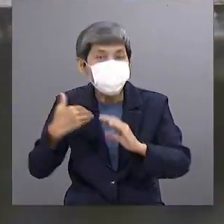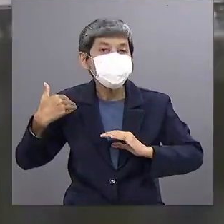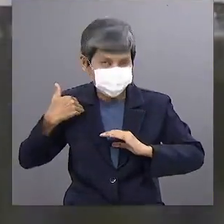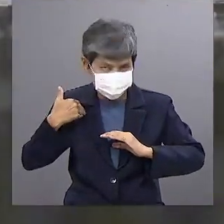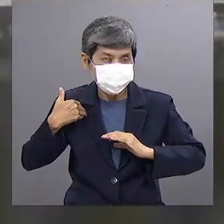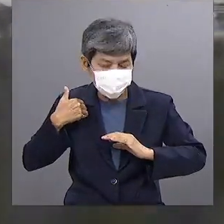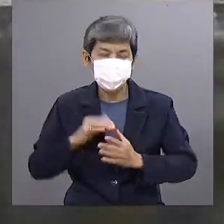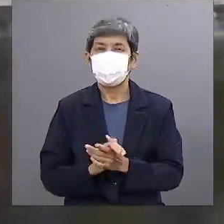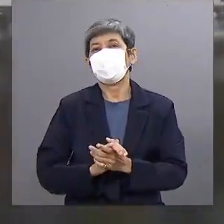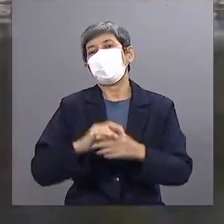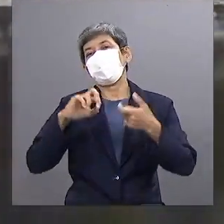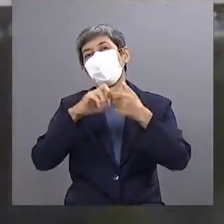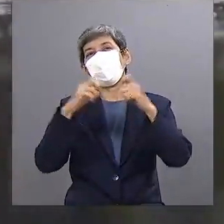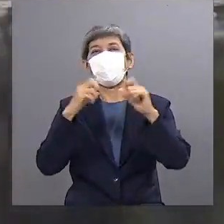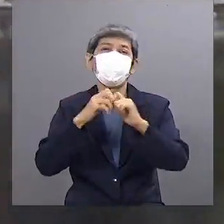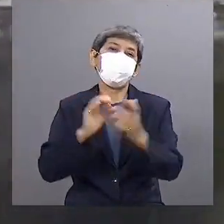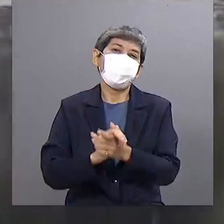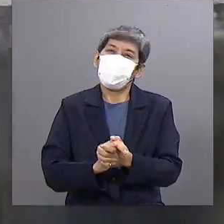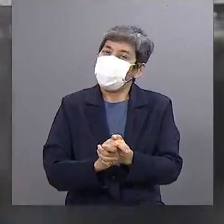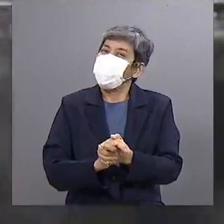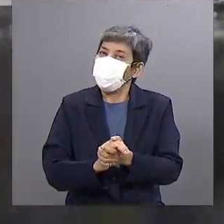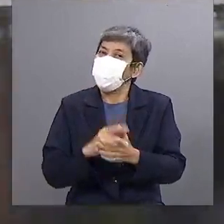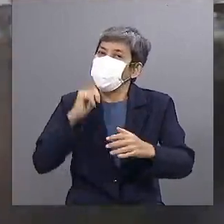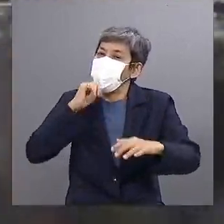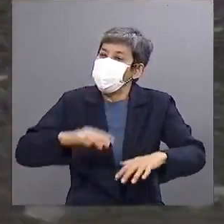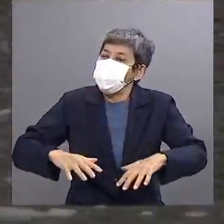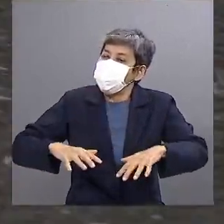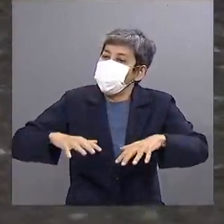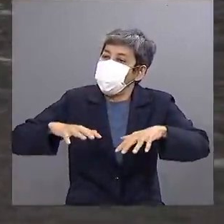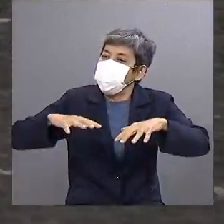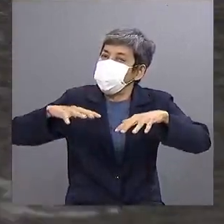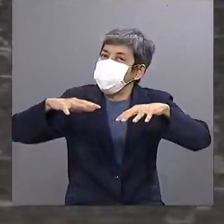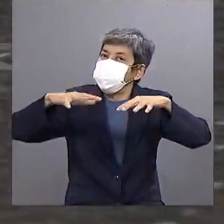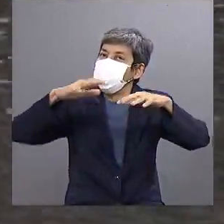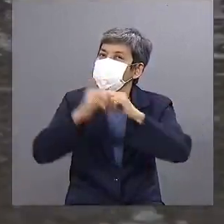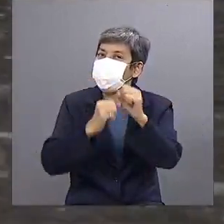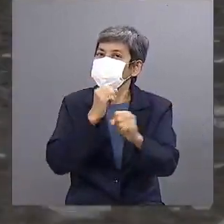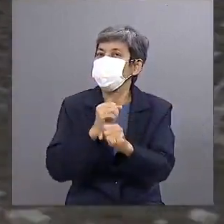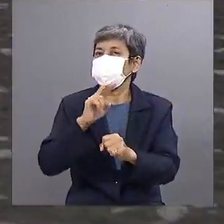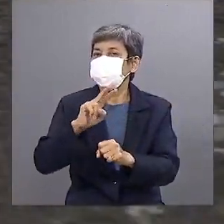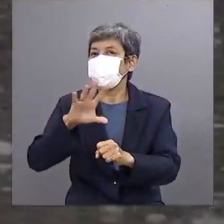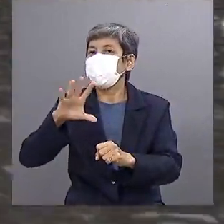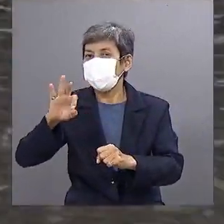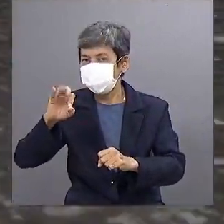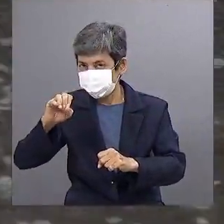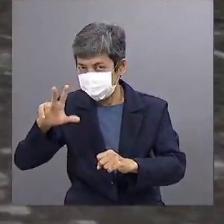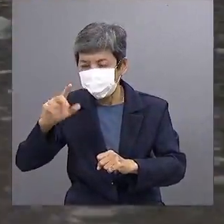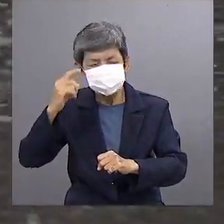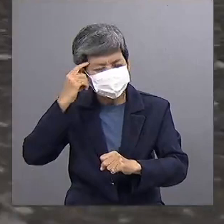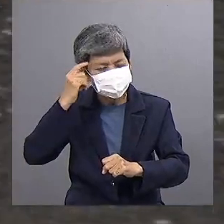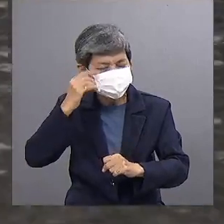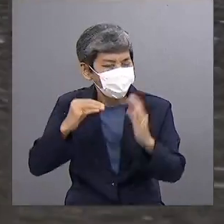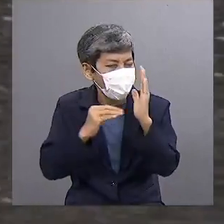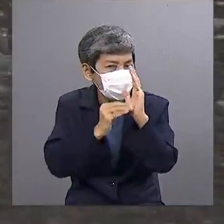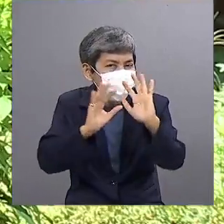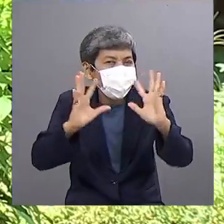ผชิญกับภาวะการเสี่ยงอยู่ในพื้นที่จมน้ำในปี2593นั่นเองค่ะและต้องบอกว่าวันนี้นะคะ